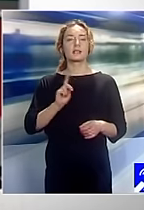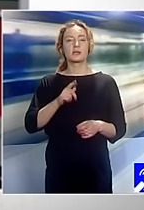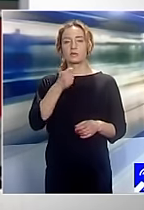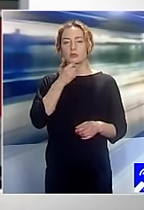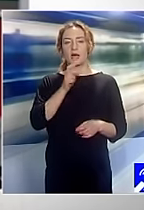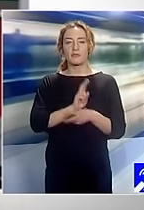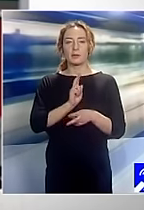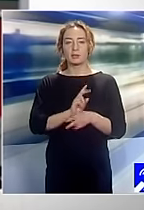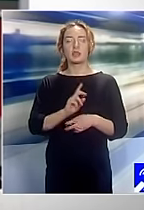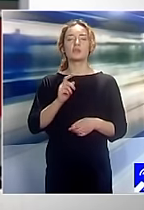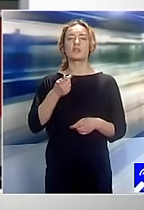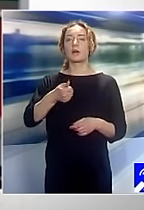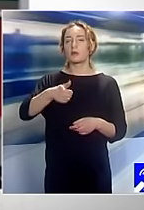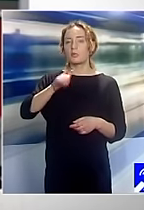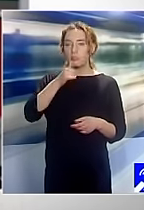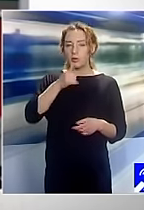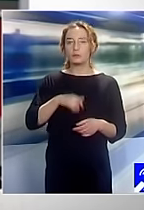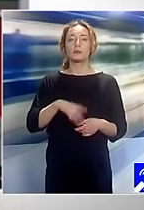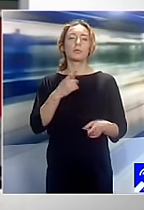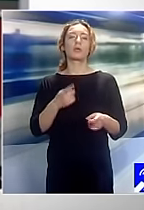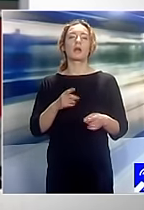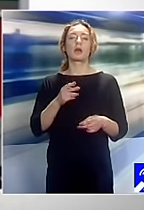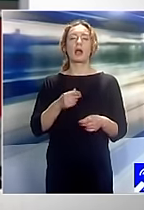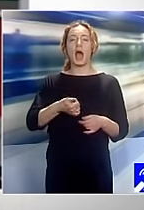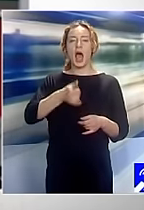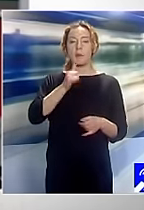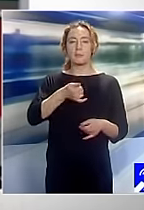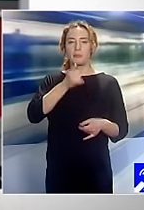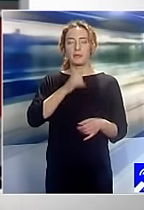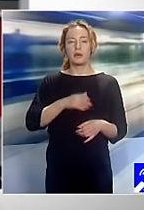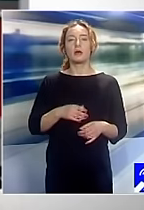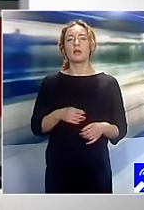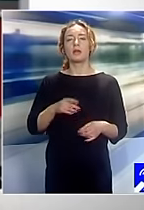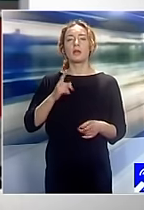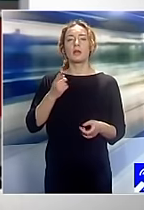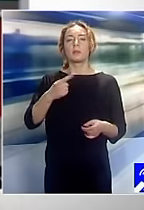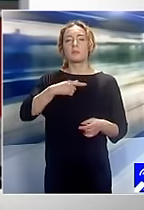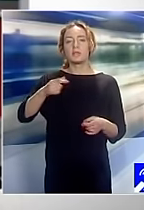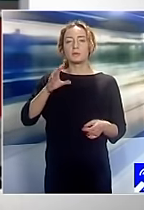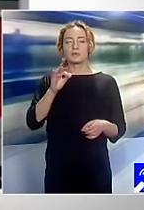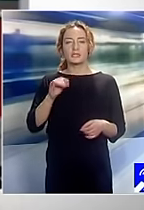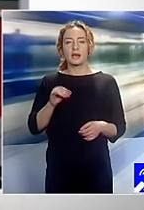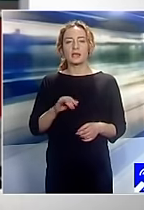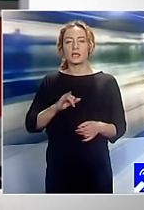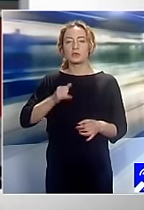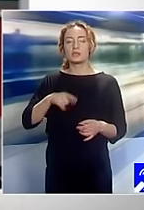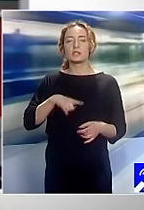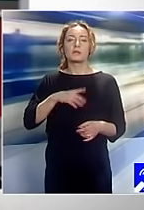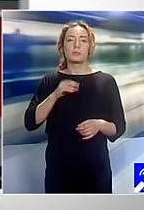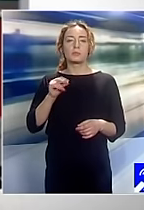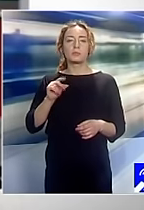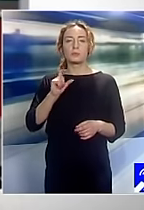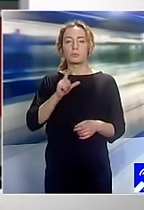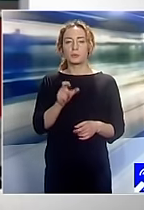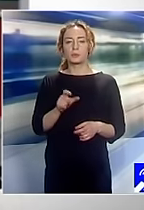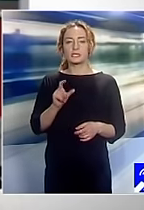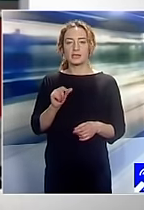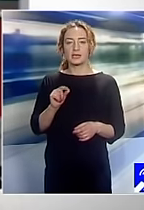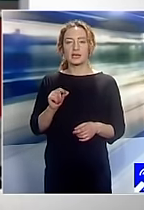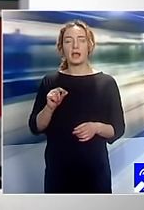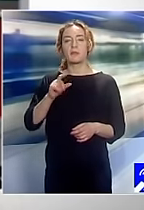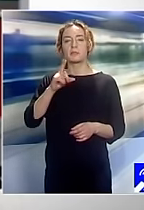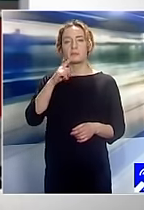mult alcool decât e necesar. Și nu este doar un slogan. Pentru aia puțină lume respectă. La fel și vaccinurile, ele și-au dovedit eficiența